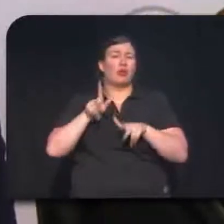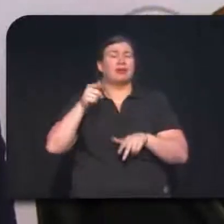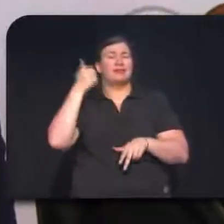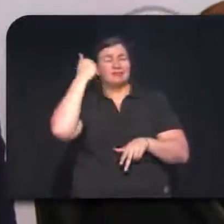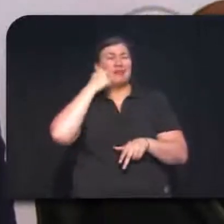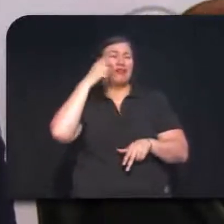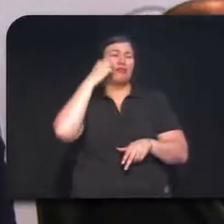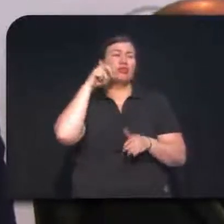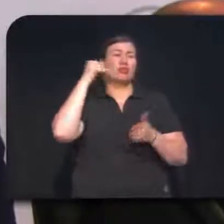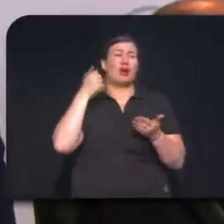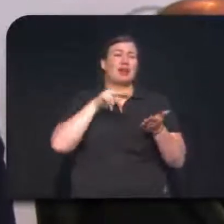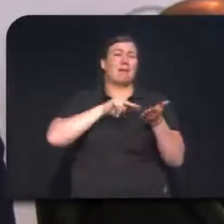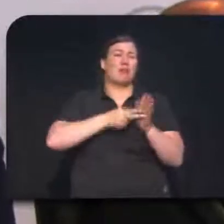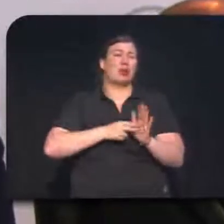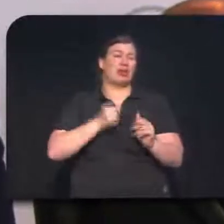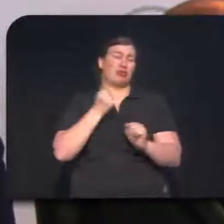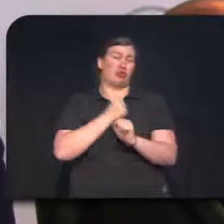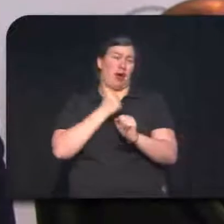ja